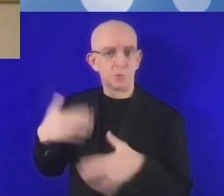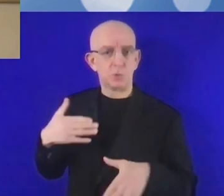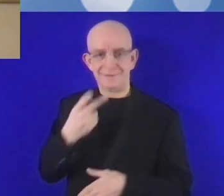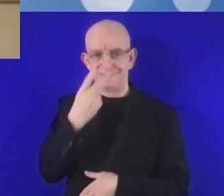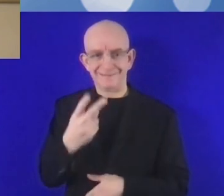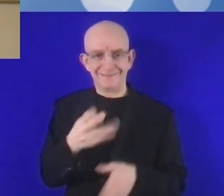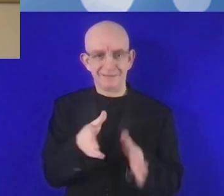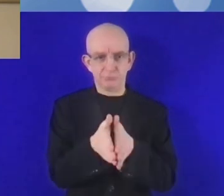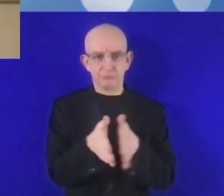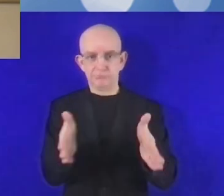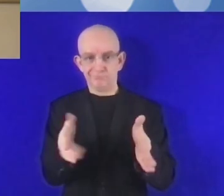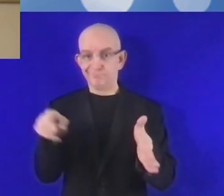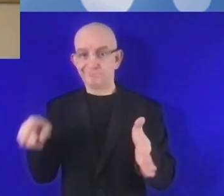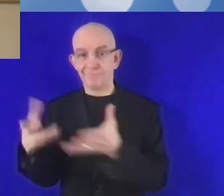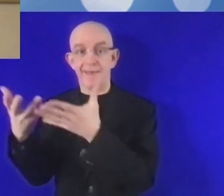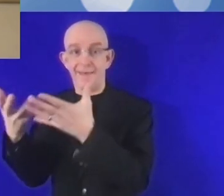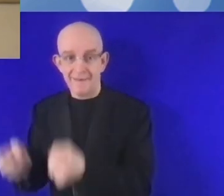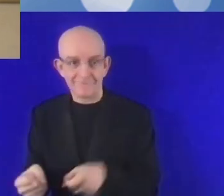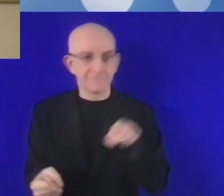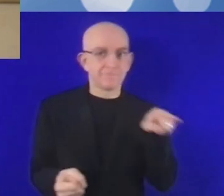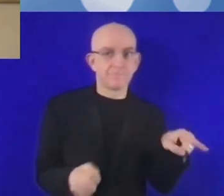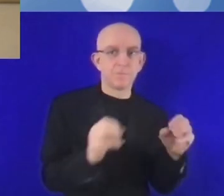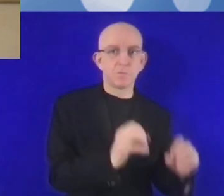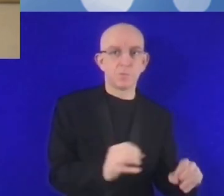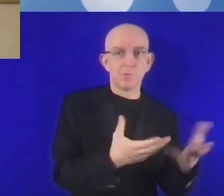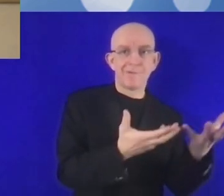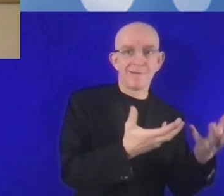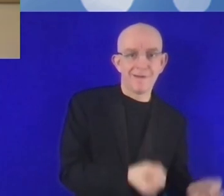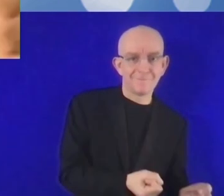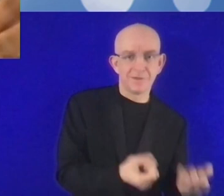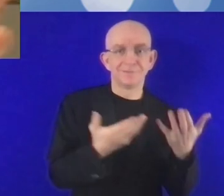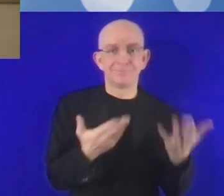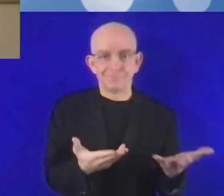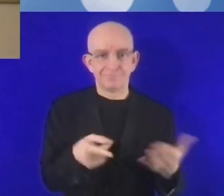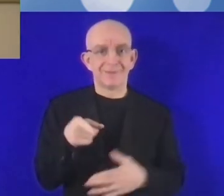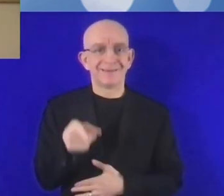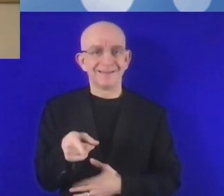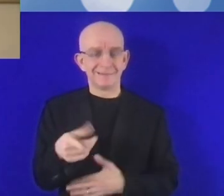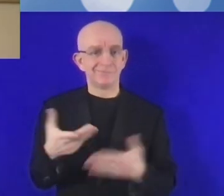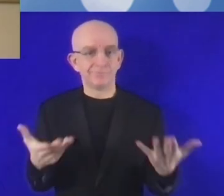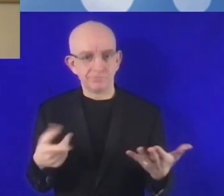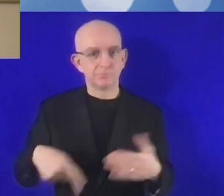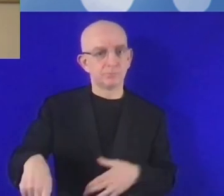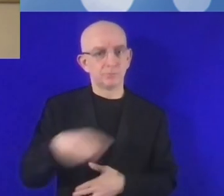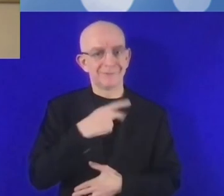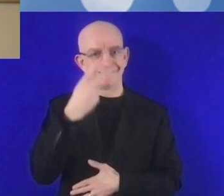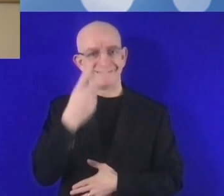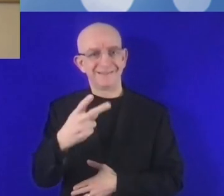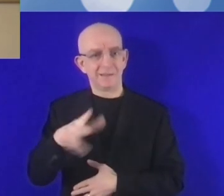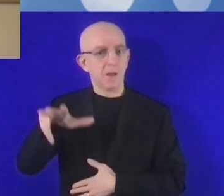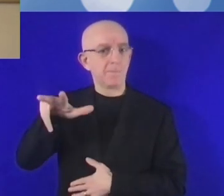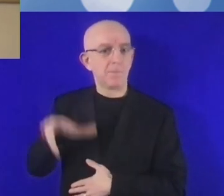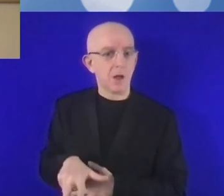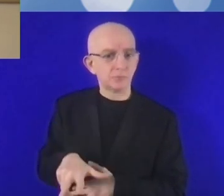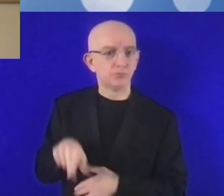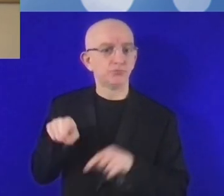заметили значительную разницу между теми, у кого был доступ к интернету, и теми, у кого этого доступа не было. И